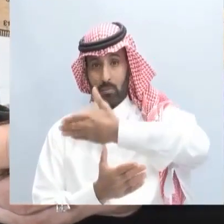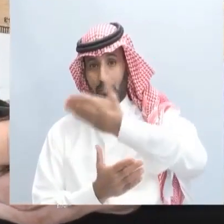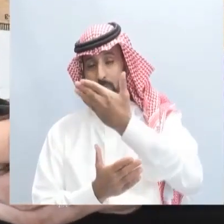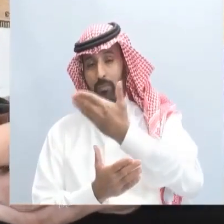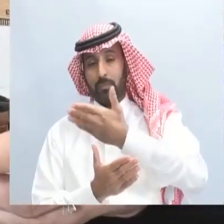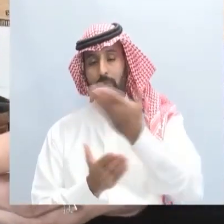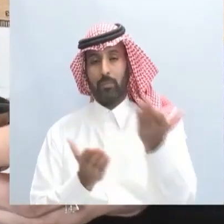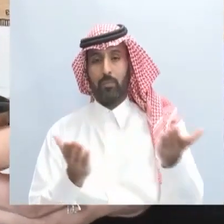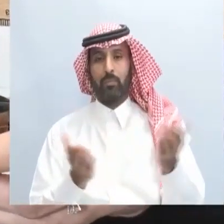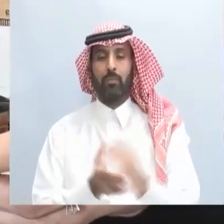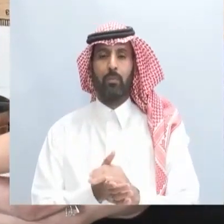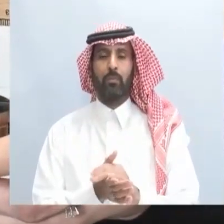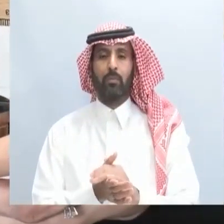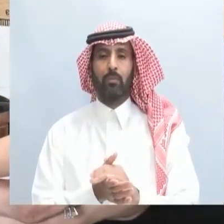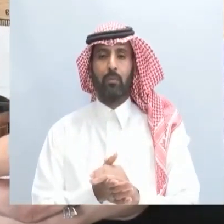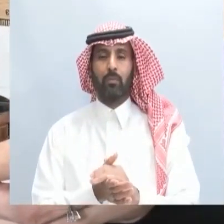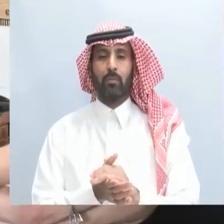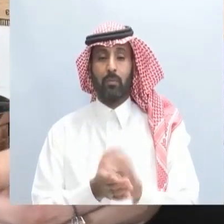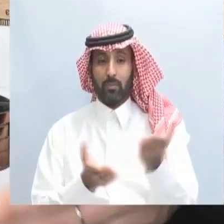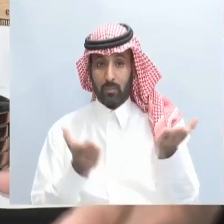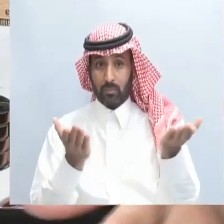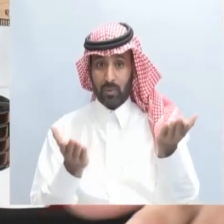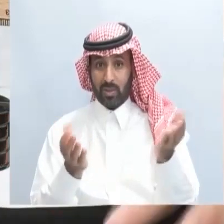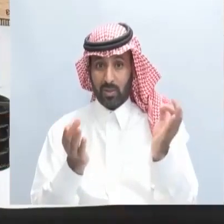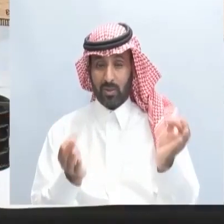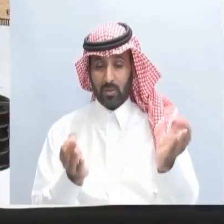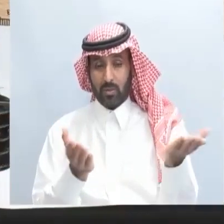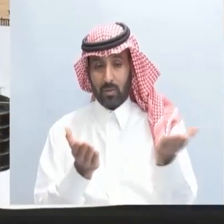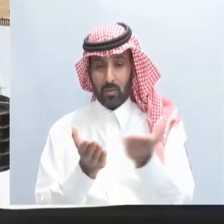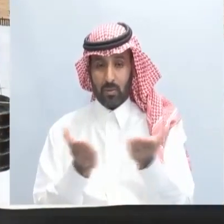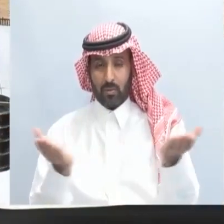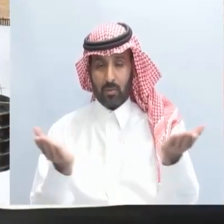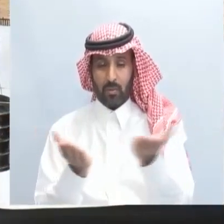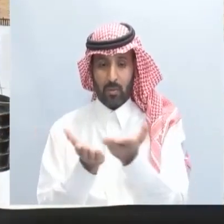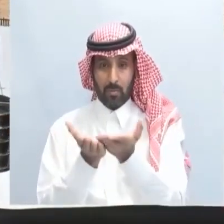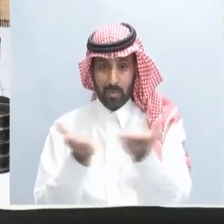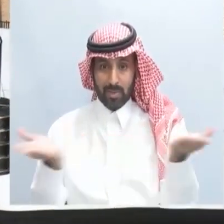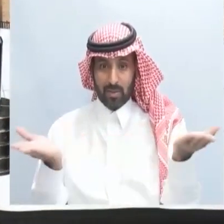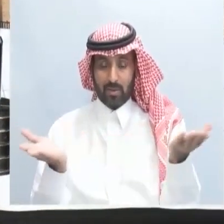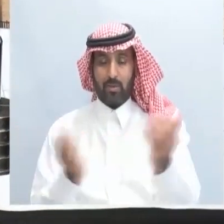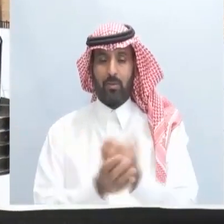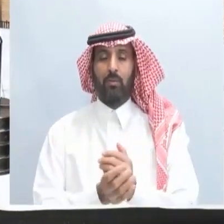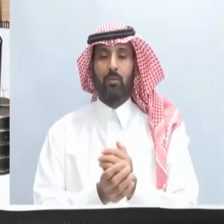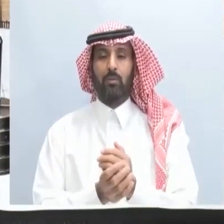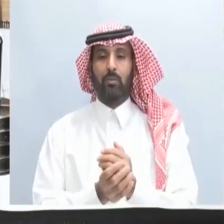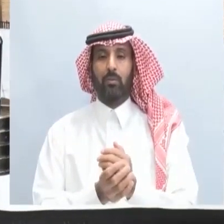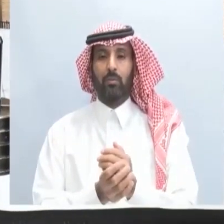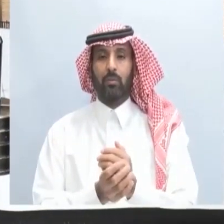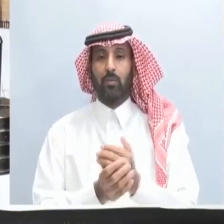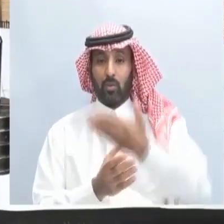بالتارجت سنقوم بموازنتها ممتاز بدات الان ماذا متزنه